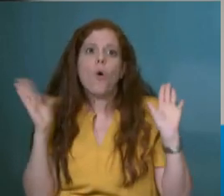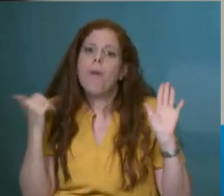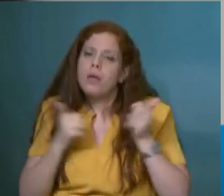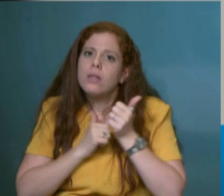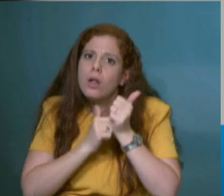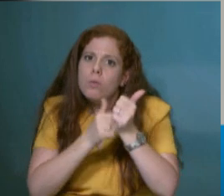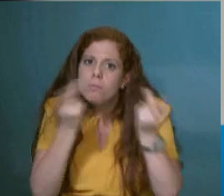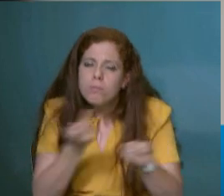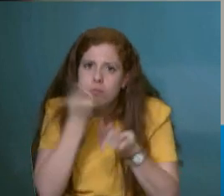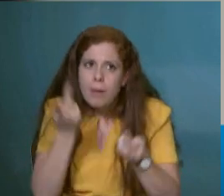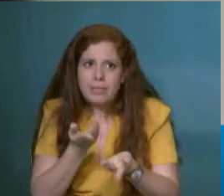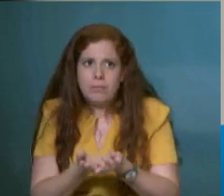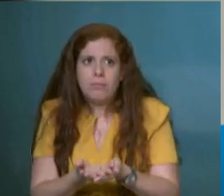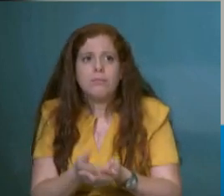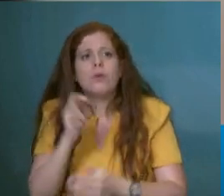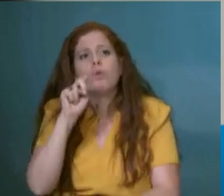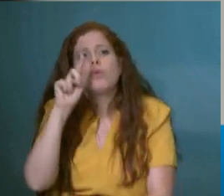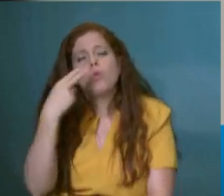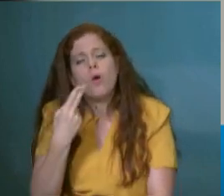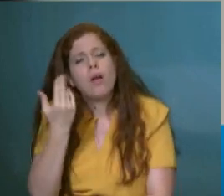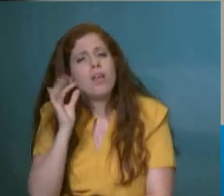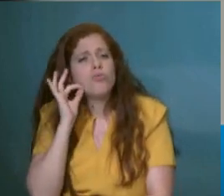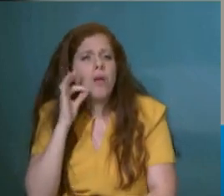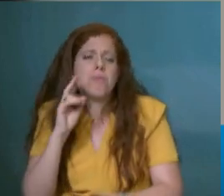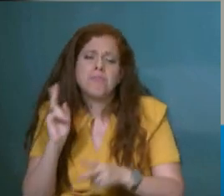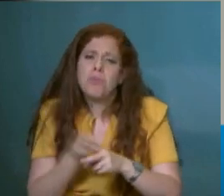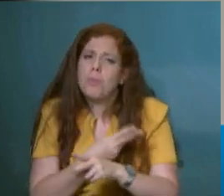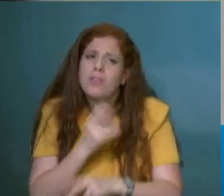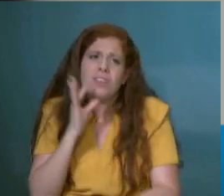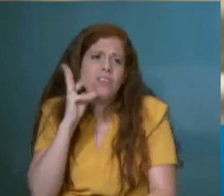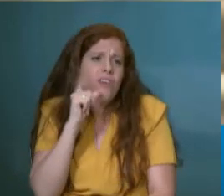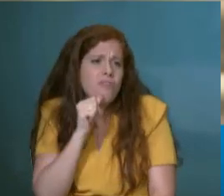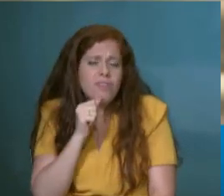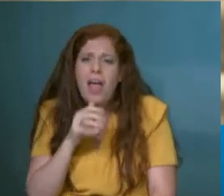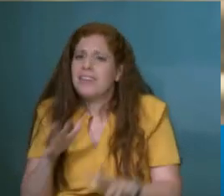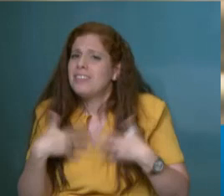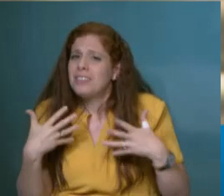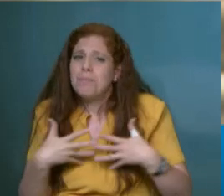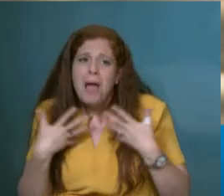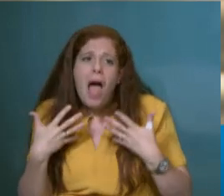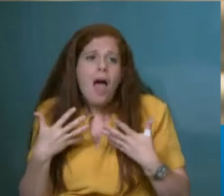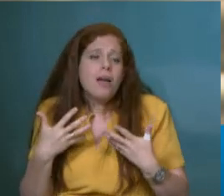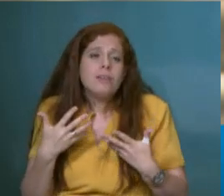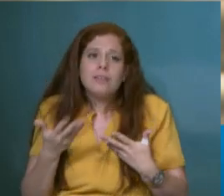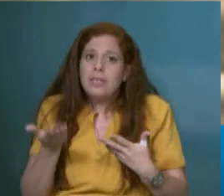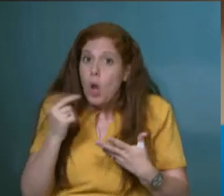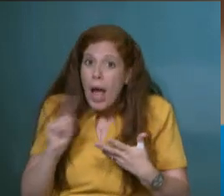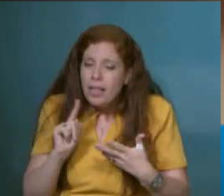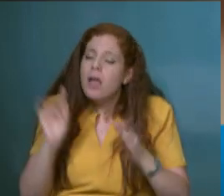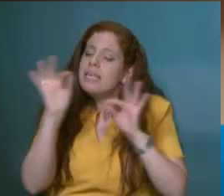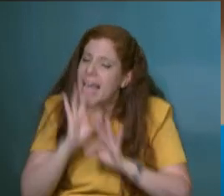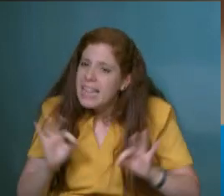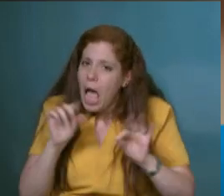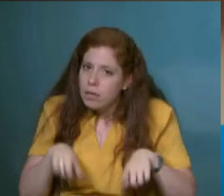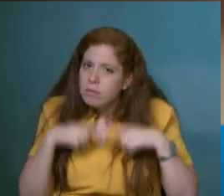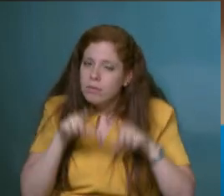נוגה הייתה אישה נורמטיבית, יפהפייה, בעלת שמחת חיים. היא לא הייתה, היא עדיין, ואנחנו יודעים את זה.